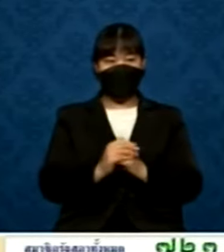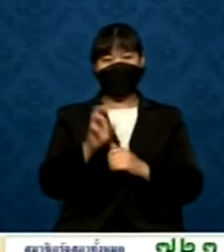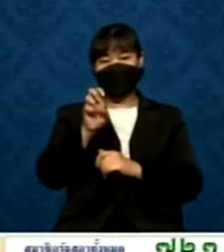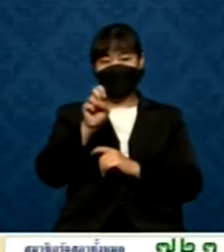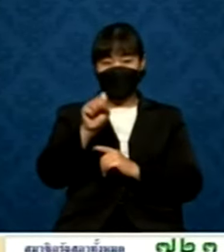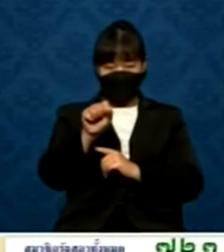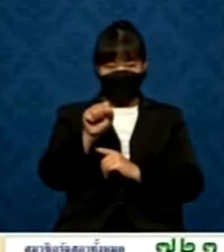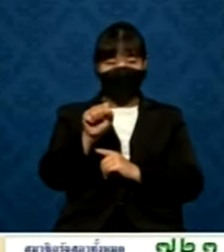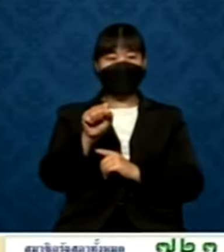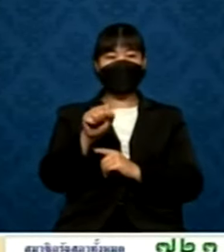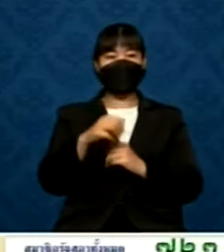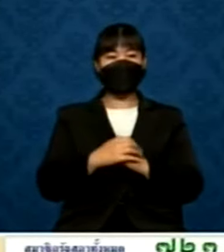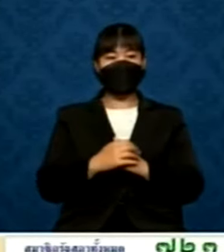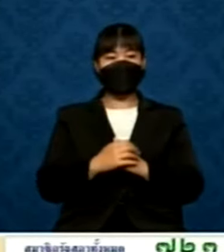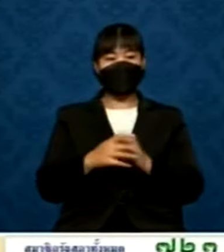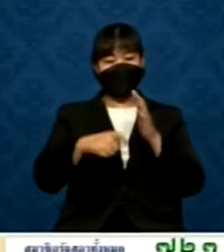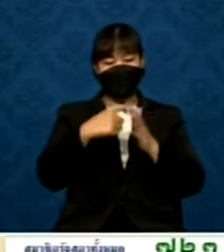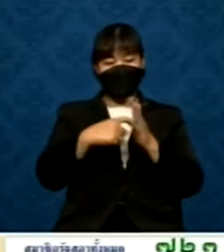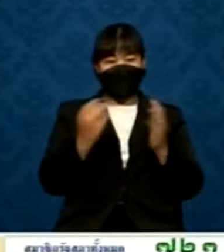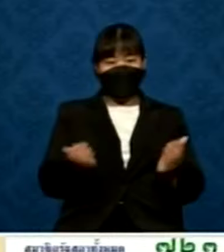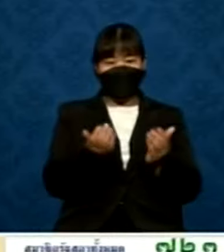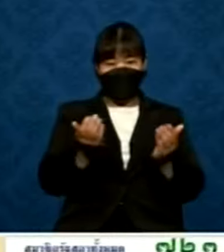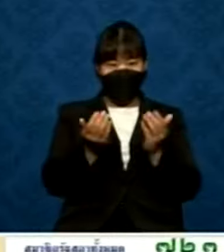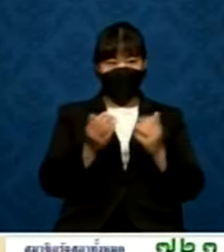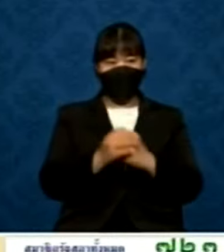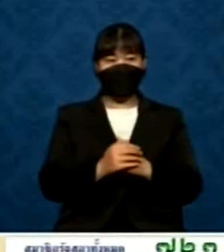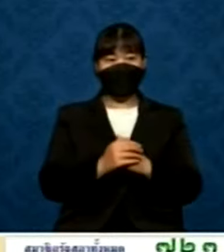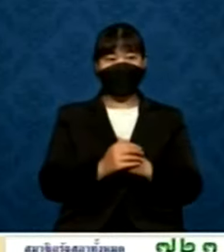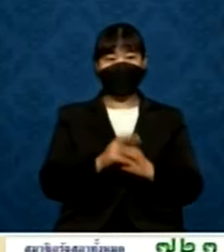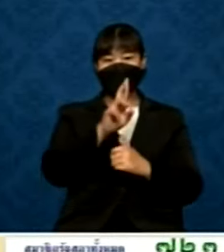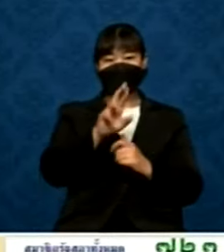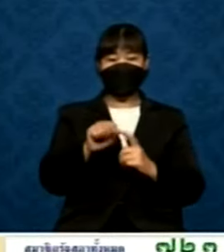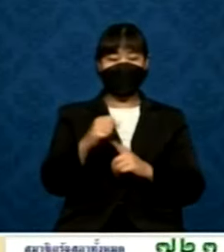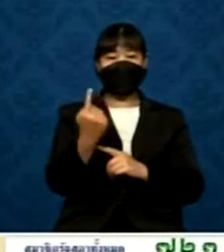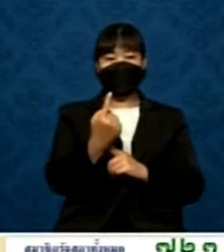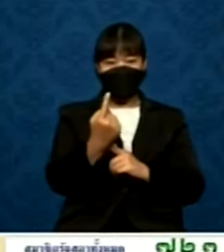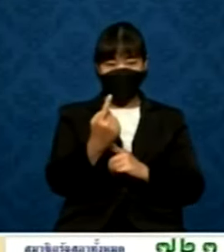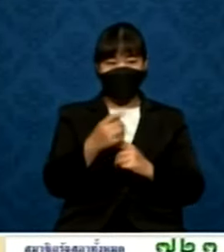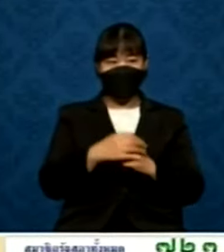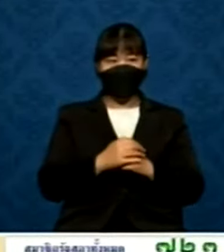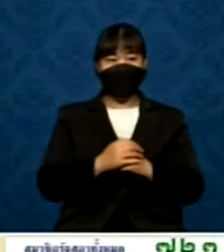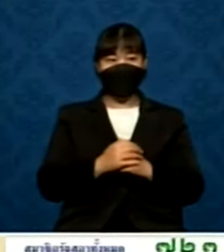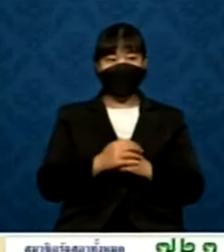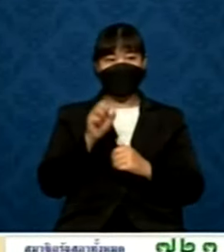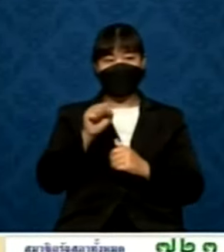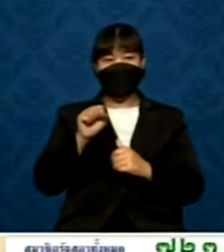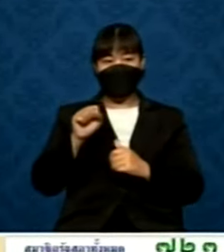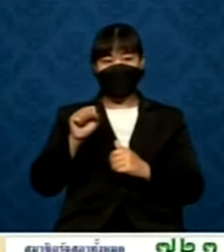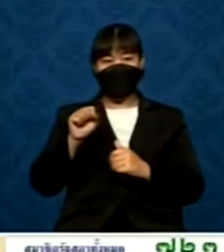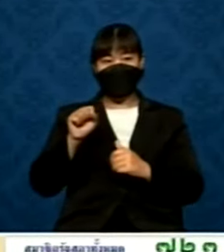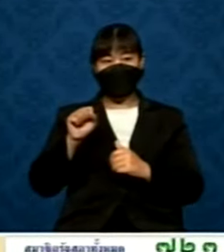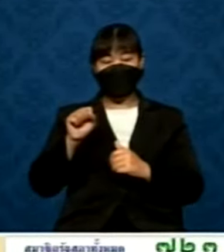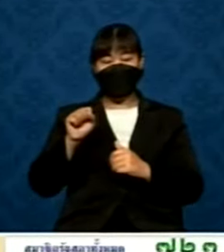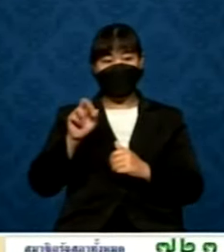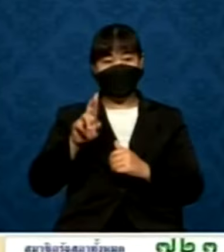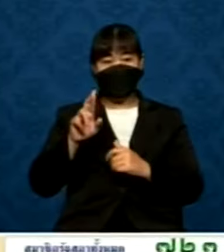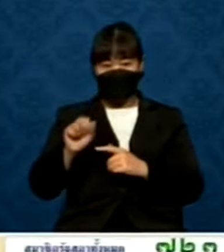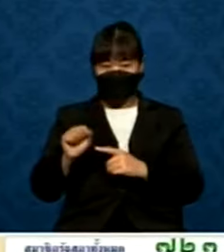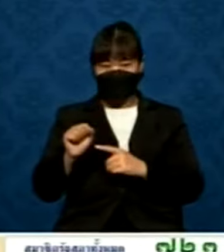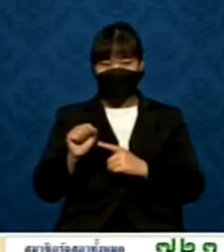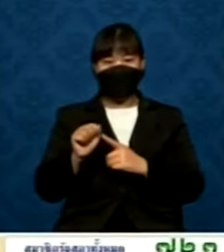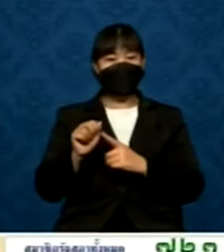องให้แสดงเหตุผลสนับสนุนระบบสภาเดี่ยวกับสภาคู่ในเวลานั้นผมจำได้ดีเลยครับว่าตัวเลขของประเทศที่ใช้ระบ